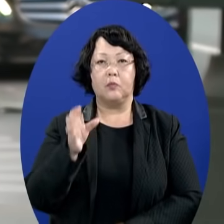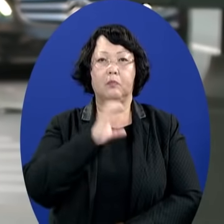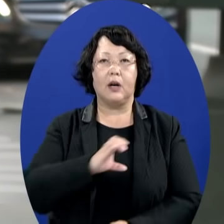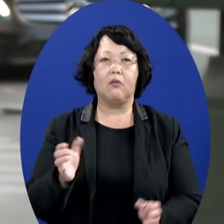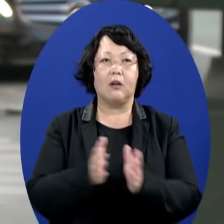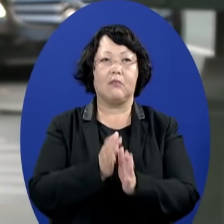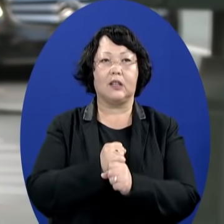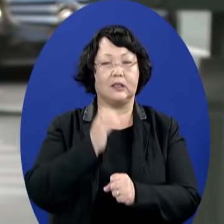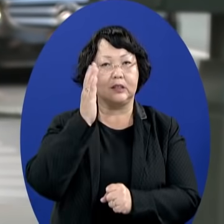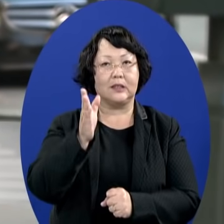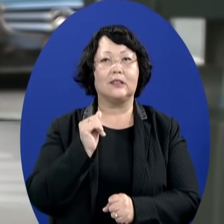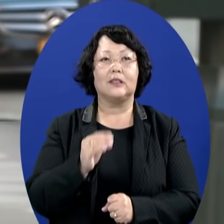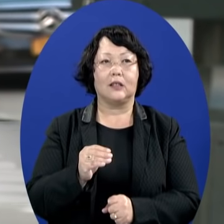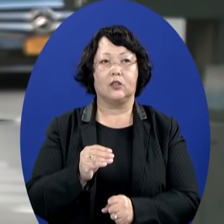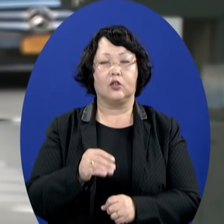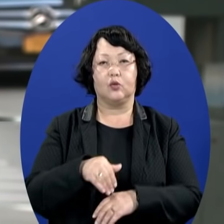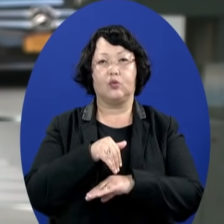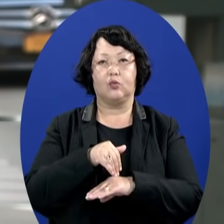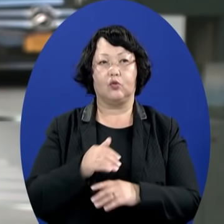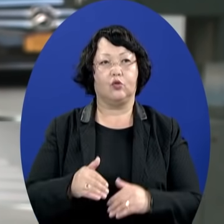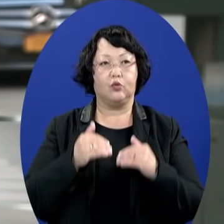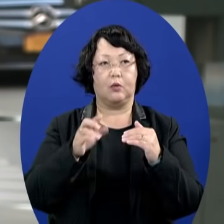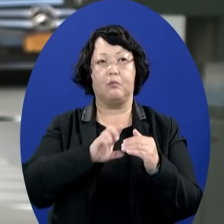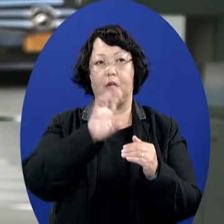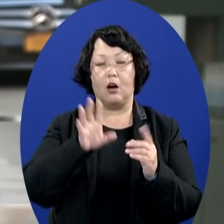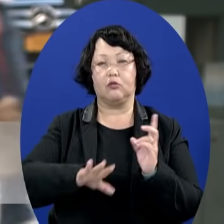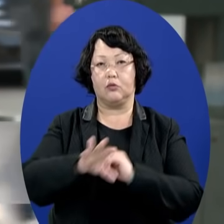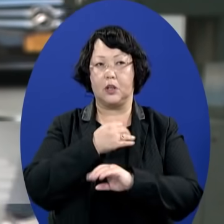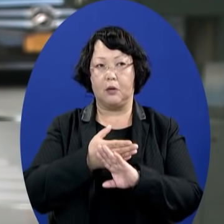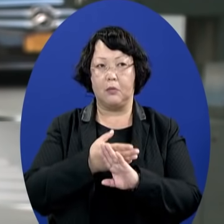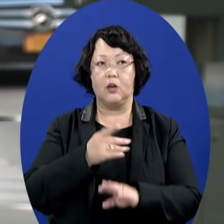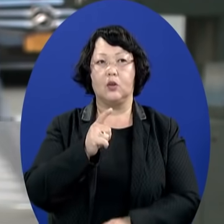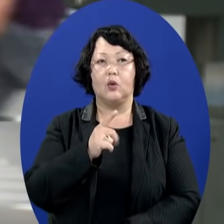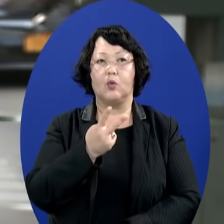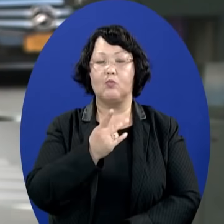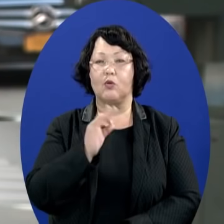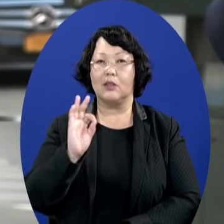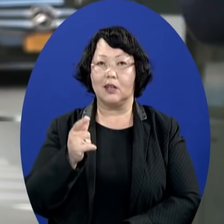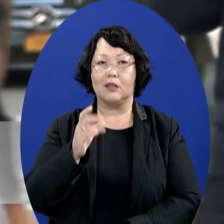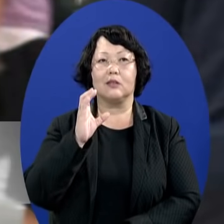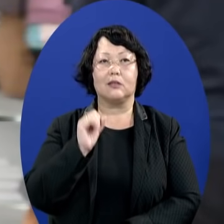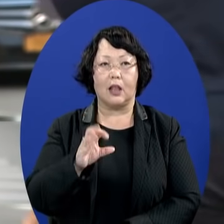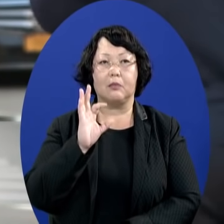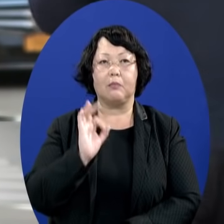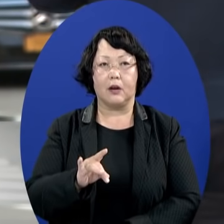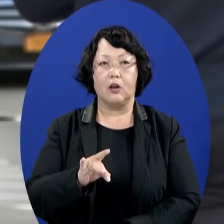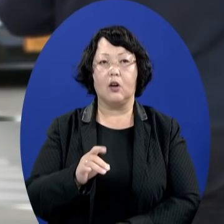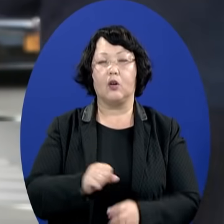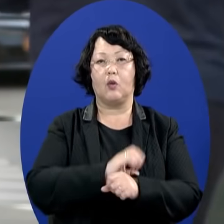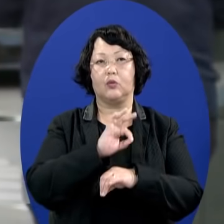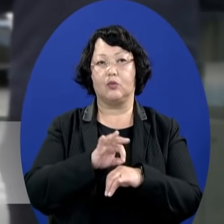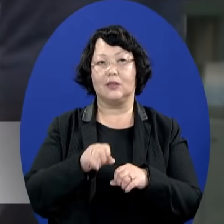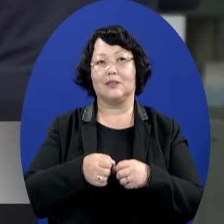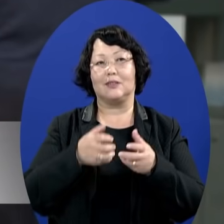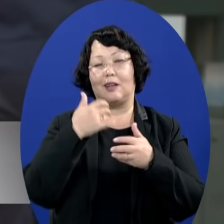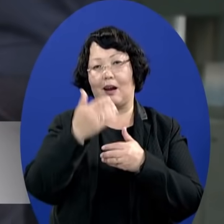хамтын ажиллагаа, за тэр дундаа доктортой хөгжил, байгаль орчин хамгаалал, за хүмүүнлэгийн салбар, мөн одоо ковидын дараах нөхцөл байдалд хэрхэн хамтран